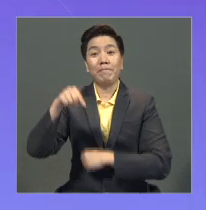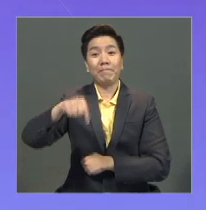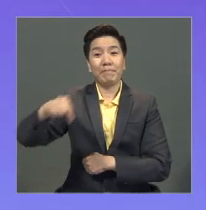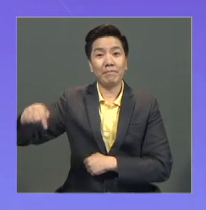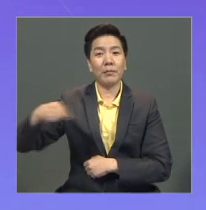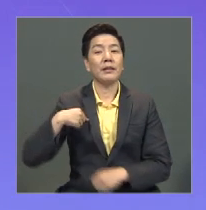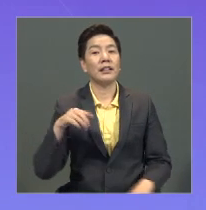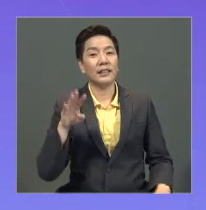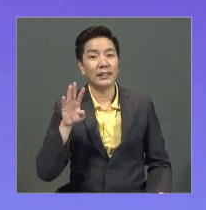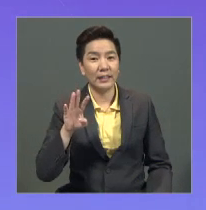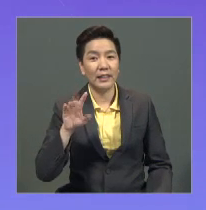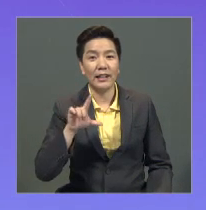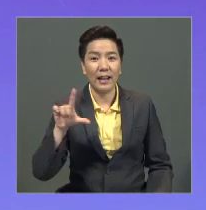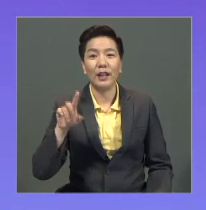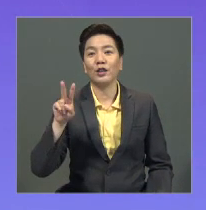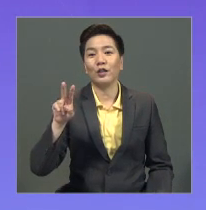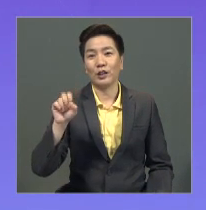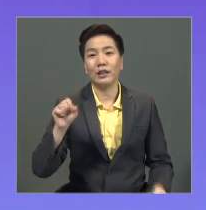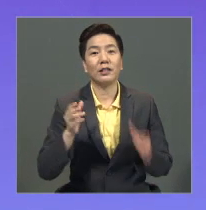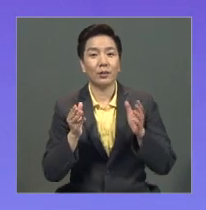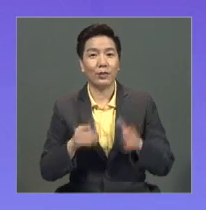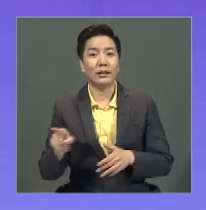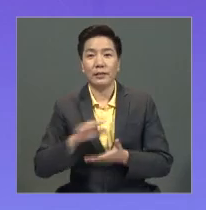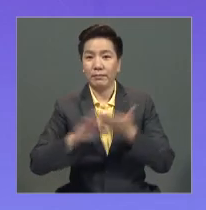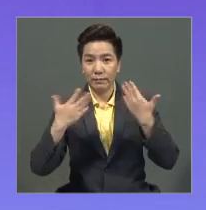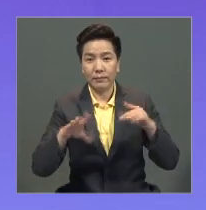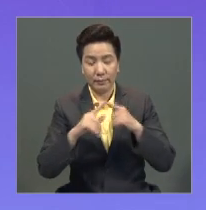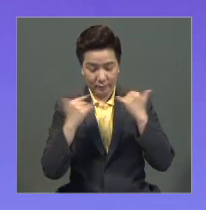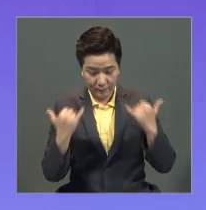ยืนยันว่าคุณลงทะเบียนเรียบร้อยแล้วครับคนที่รับเป็นเซตก่อนที่จะไปจองโรงแรมก่อนที่จะเข้าไปใช้บริการในส่วนอื่นต่อไปตอนนี้มี4ร้าน 4ล้าน 2